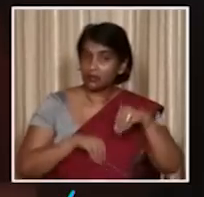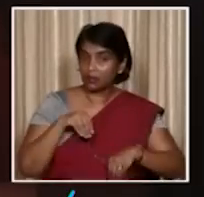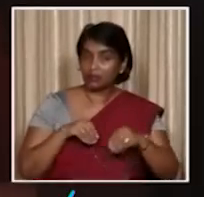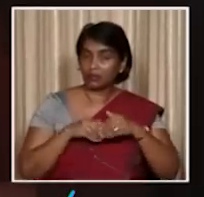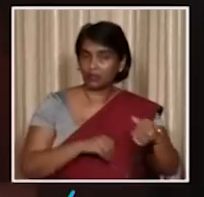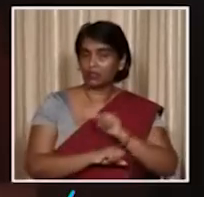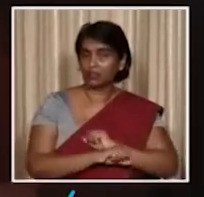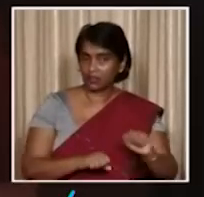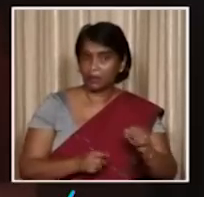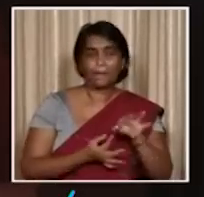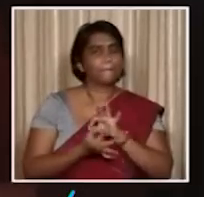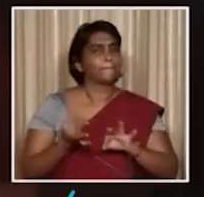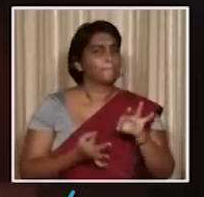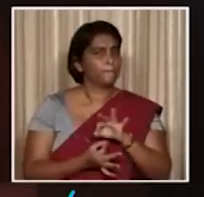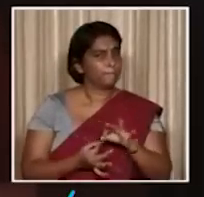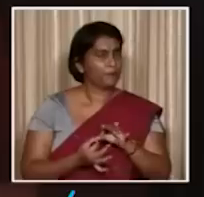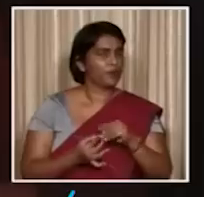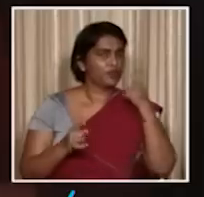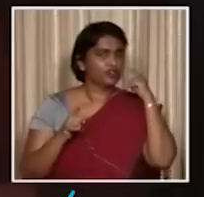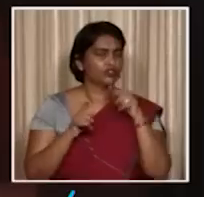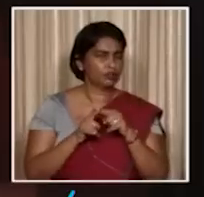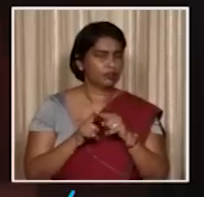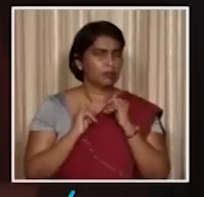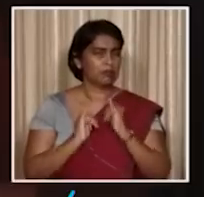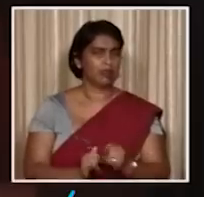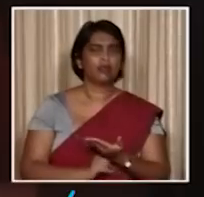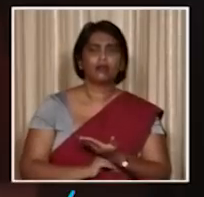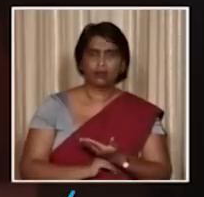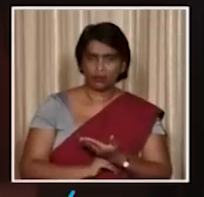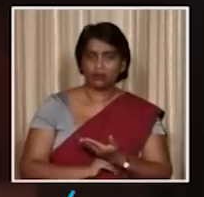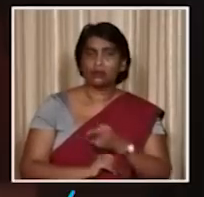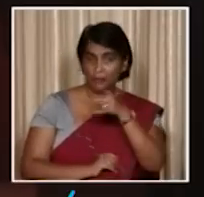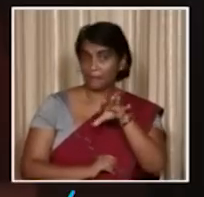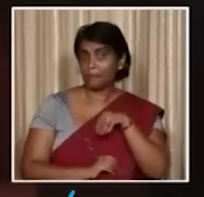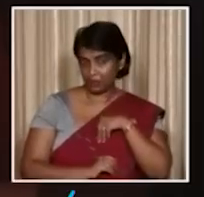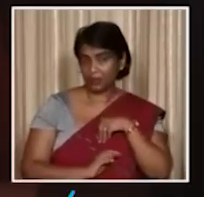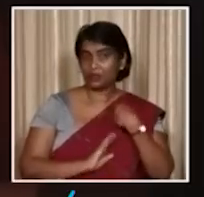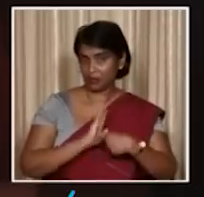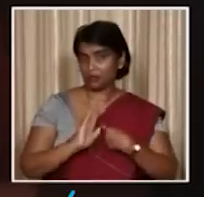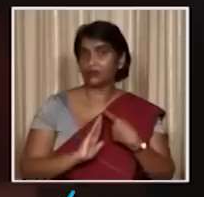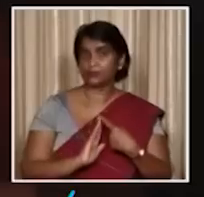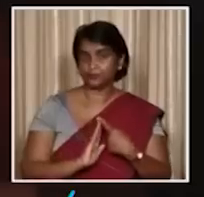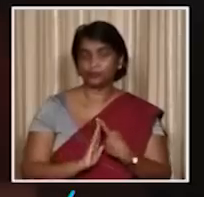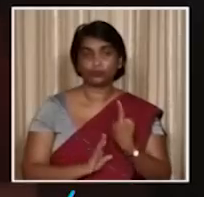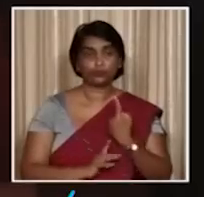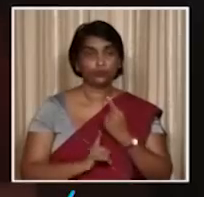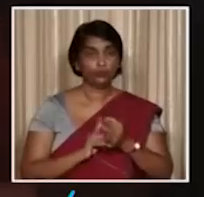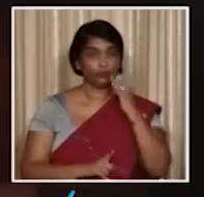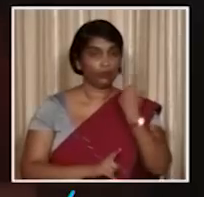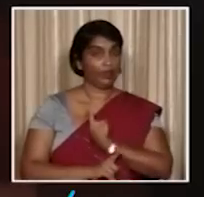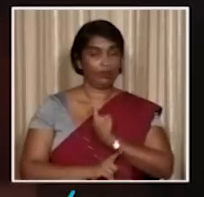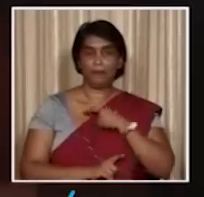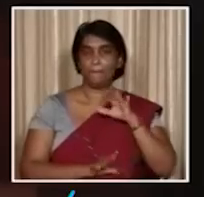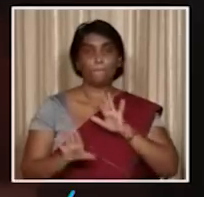නොපැවැත්වීම ප්‍රජාතන්ත්‍රවාදයට එල්ල වෙන මරුපහරක්. දැන් ඔබතුමාලා පිළිගන්නවනේ මේ රටේ ඒකාධිපති පාලනයක් නැහැනේ.